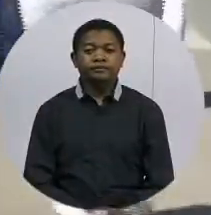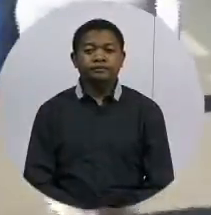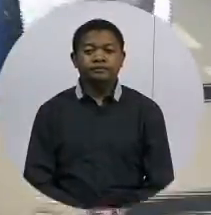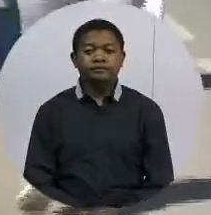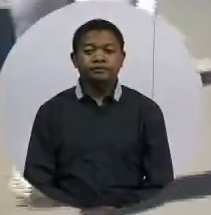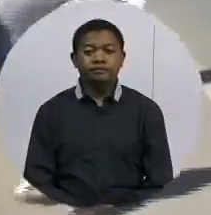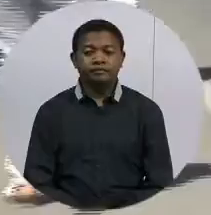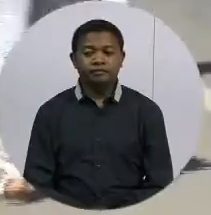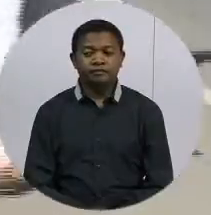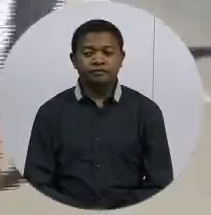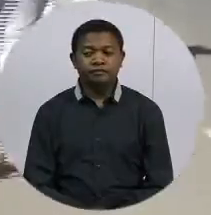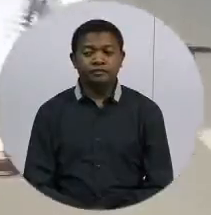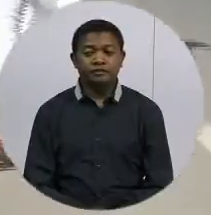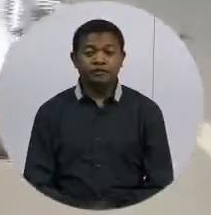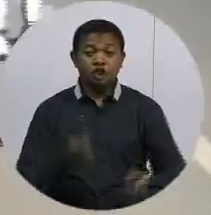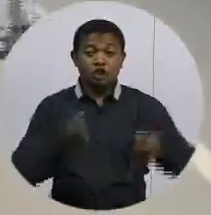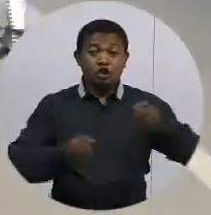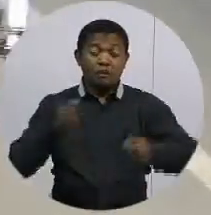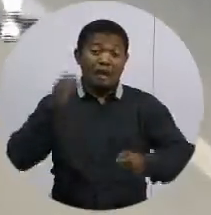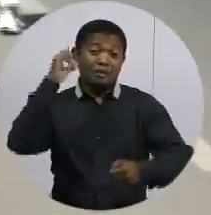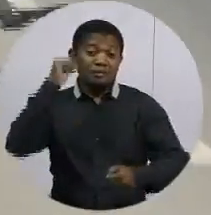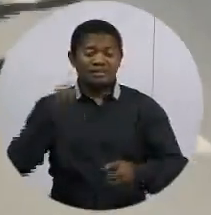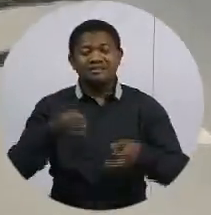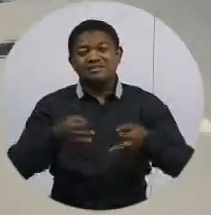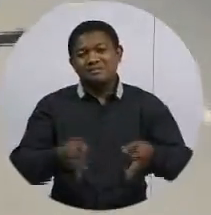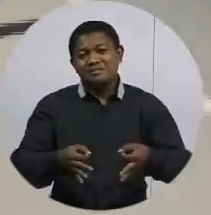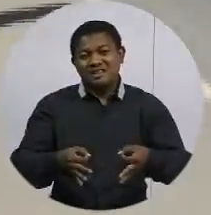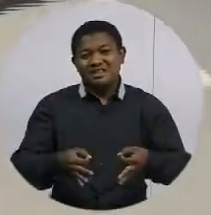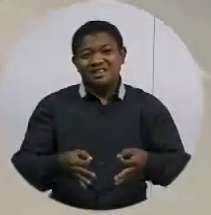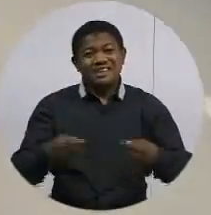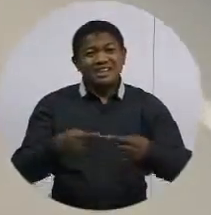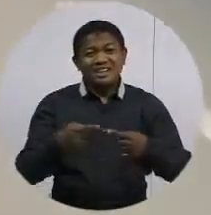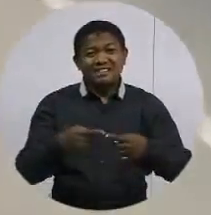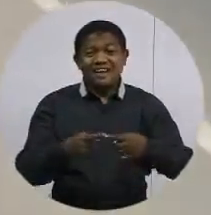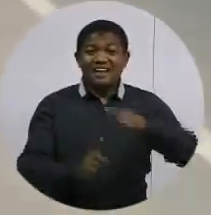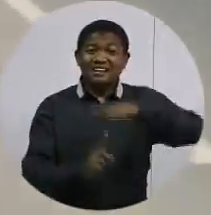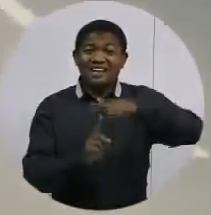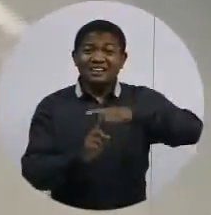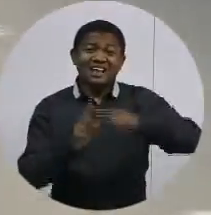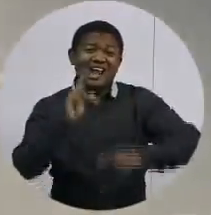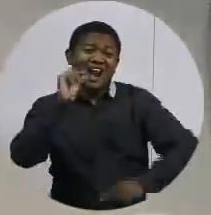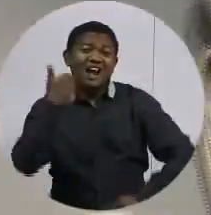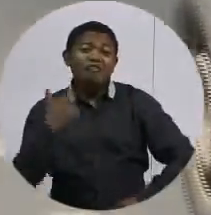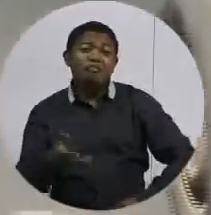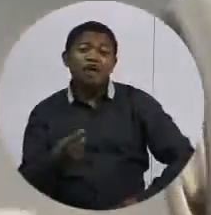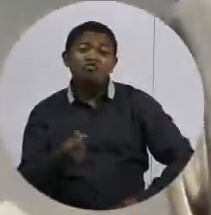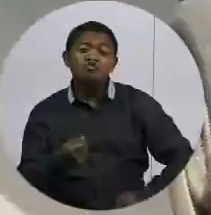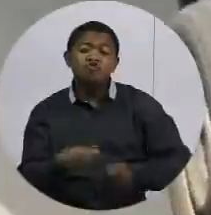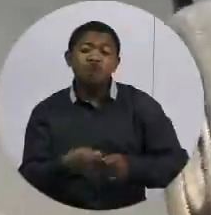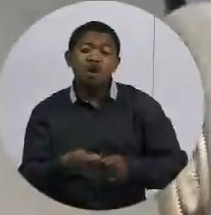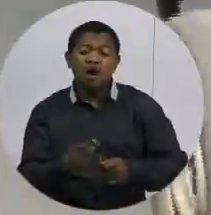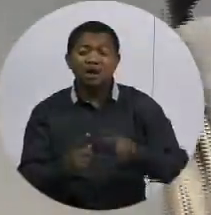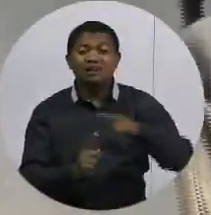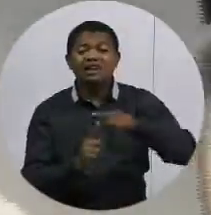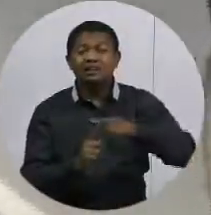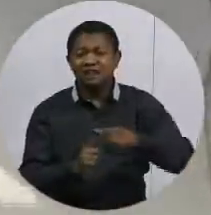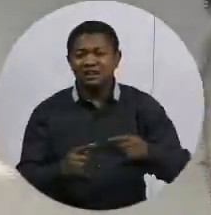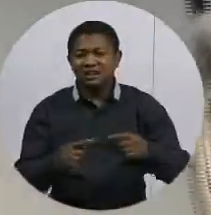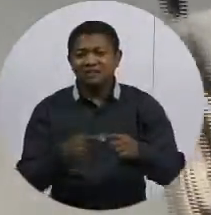Tsy misy intsony ny taxi be, lafo loatra ny mandeha taxi. Ny sarety indray no anaovan'ny sasany taingim-be.